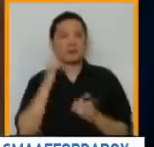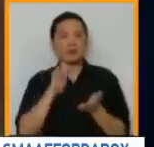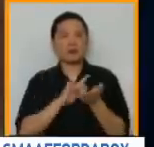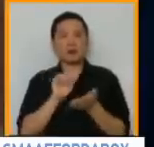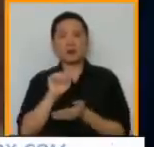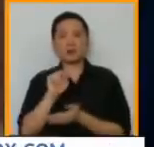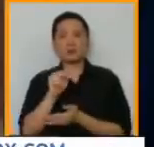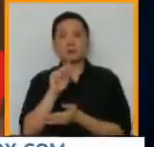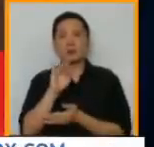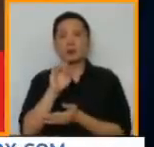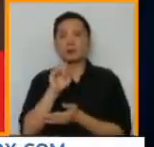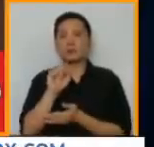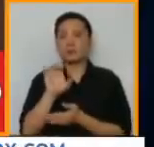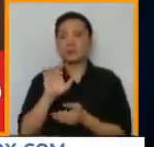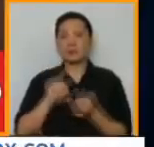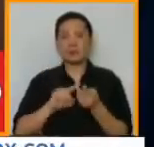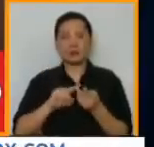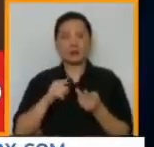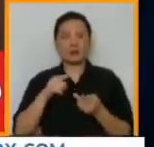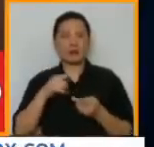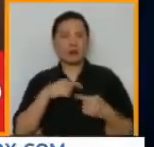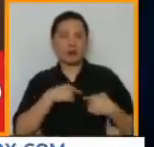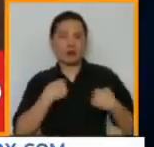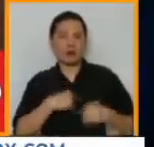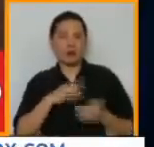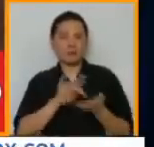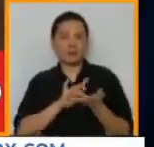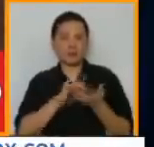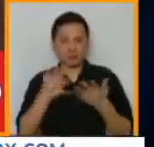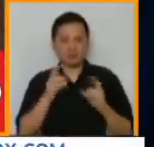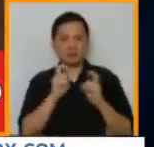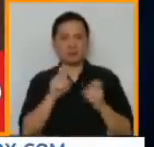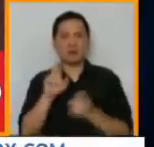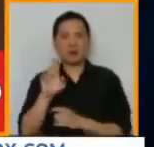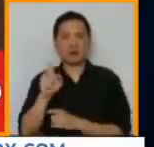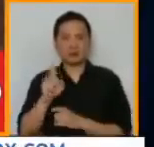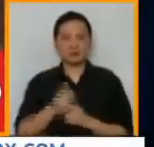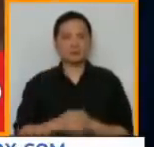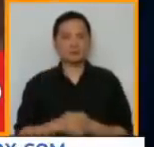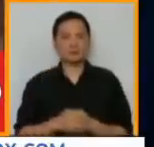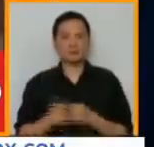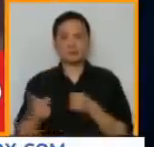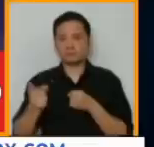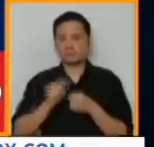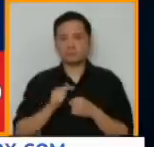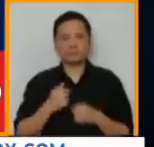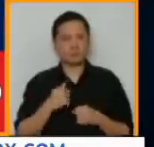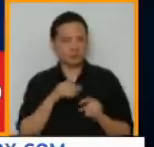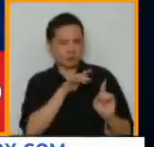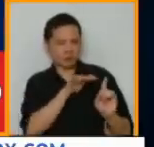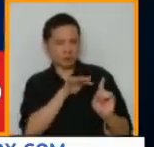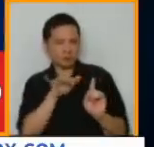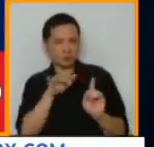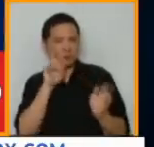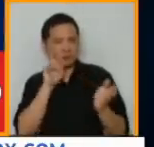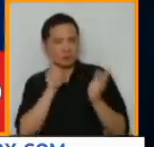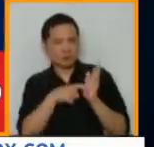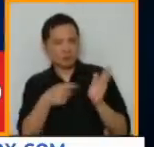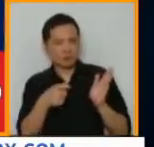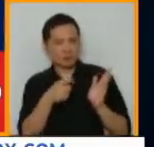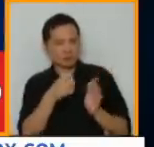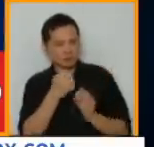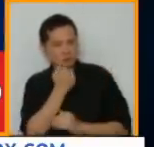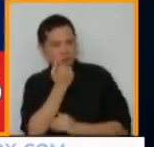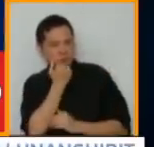Unang araw pa lang sa clinic ng suspect, nabisto siya dahil naghinala sa mga kilos at pananalita niya ang bantay noon ng clinic na asawa ng